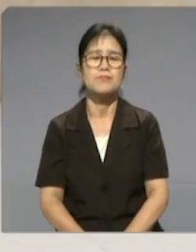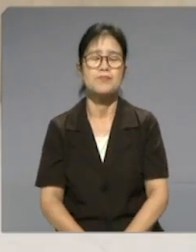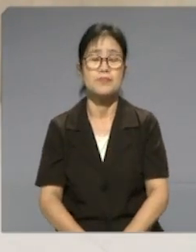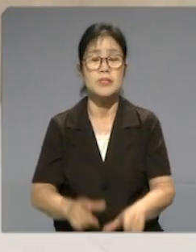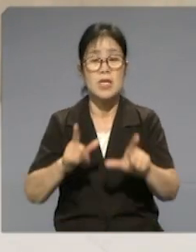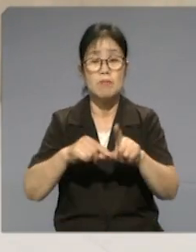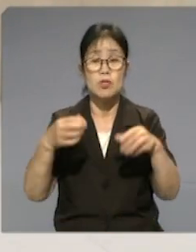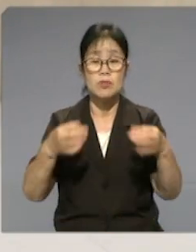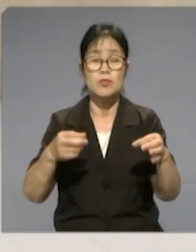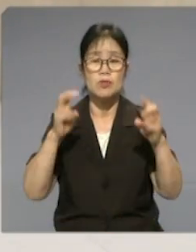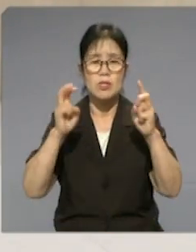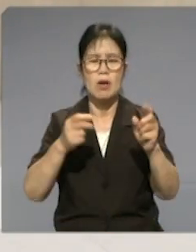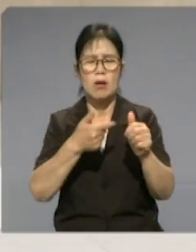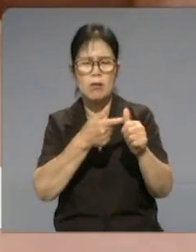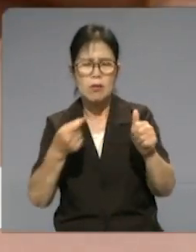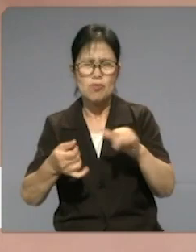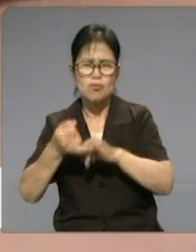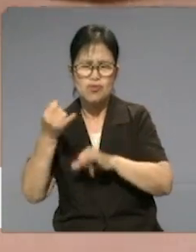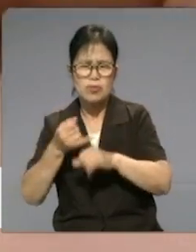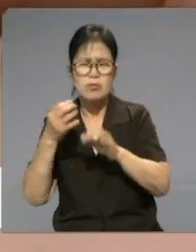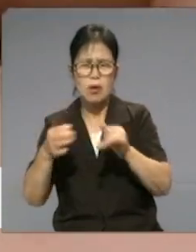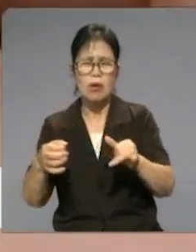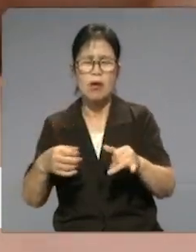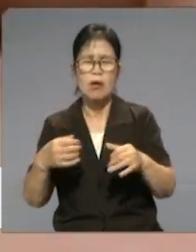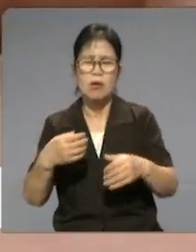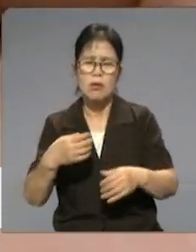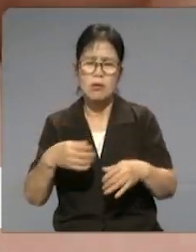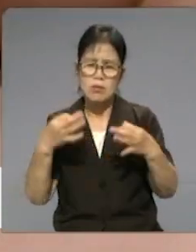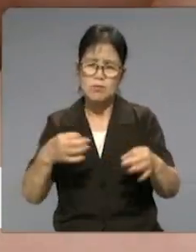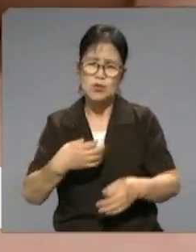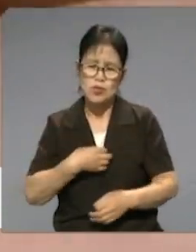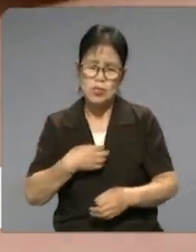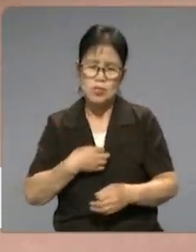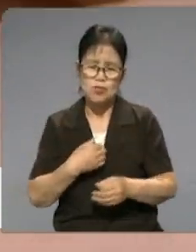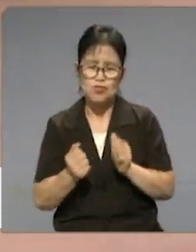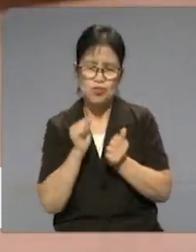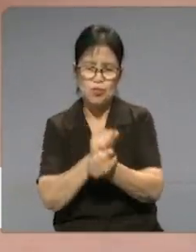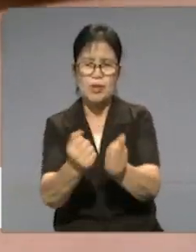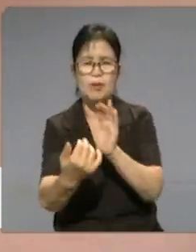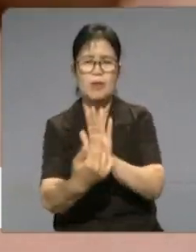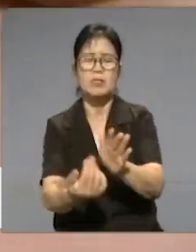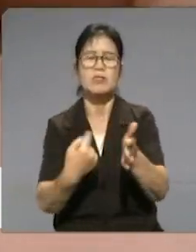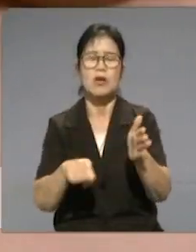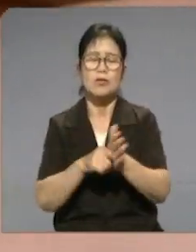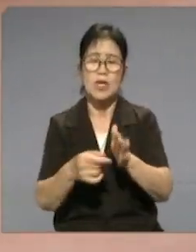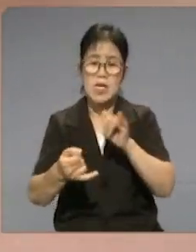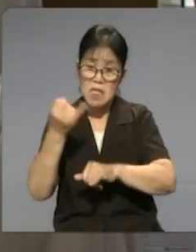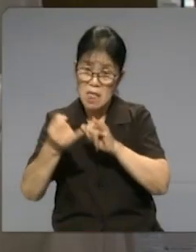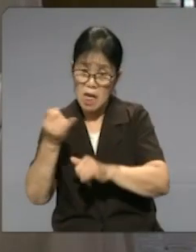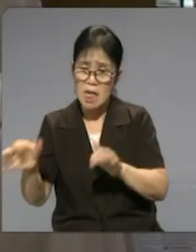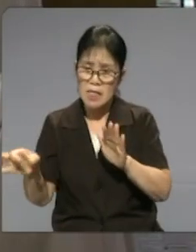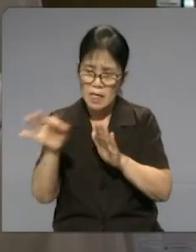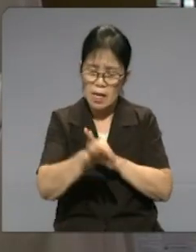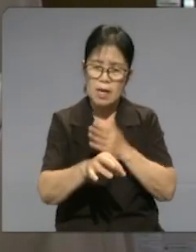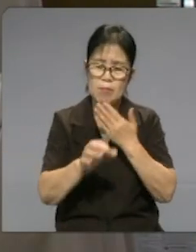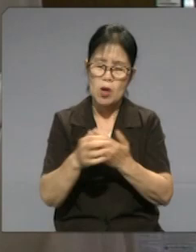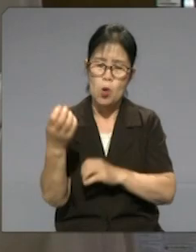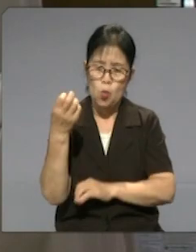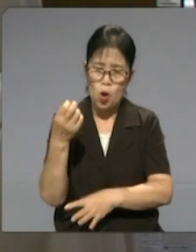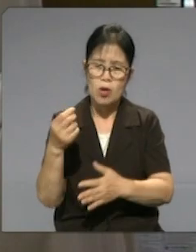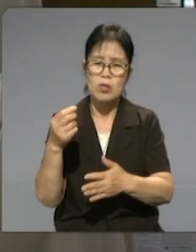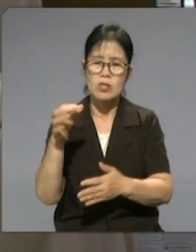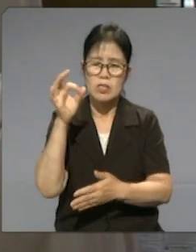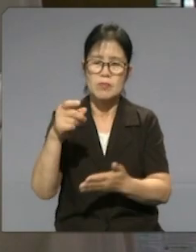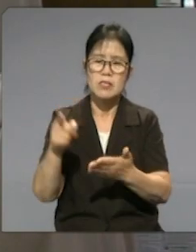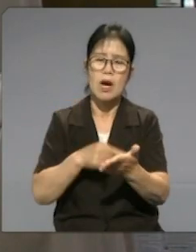일부 금융사는 대출 부실화가 금융위기로 전이되는 것을 방지하기 위해 연체이자를 내면 원금을 상환해주는